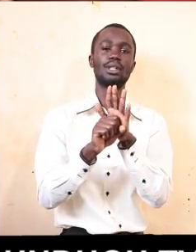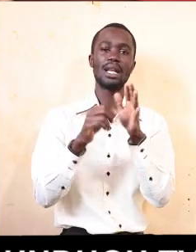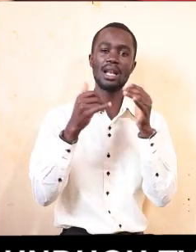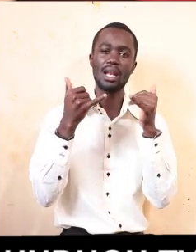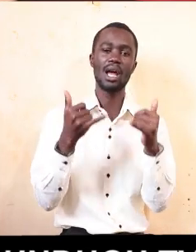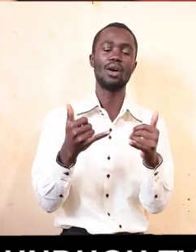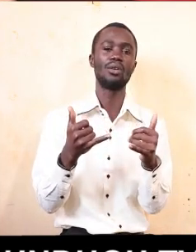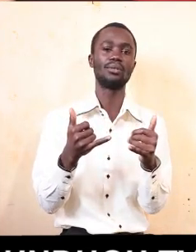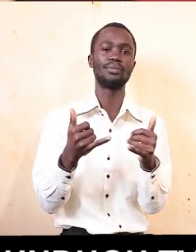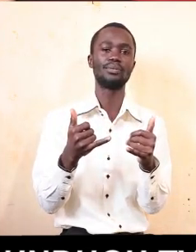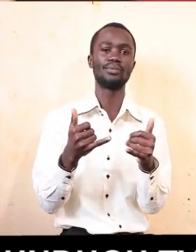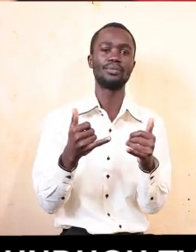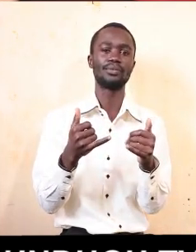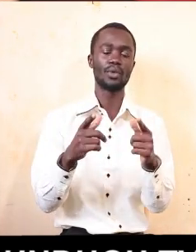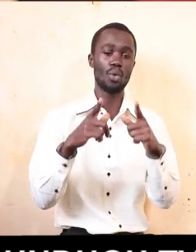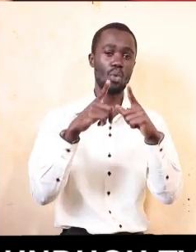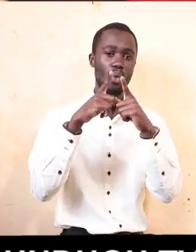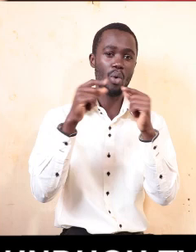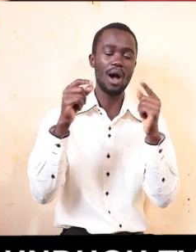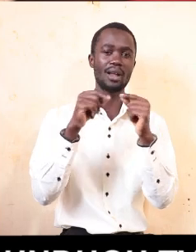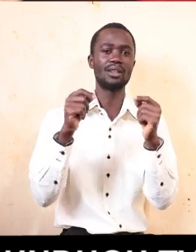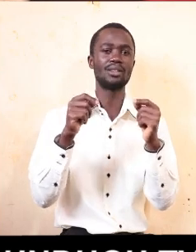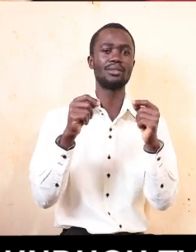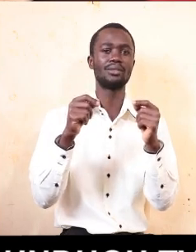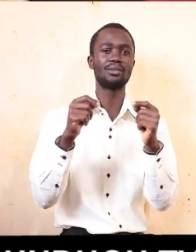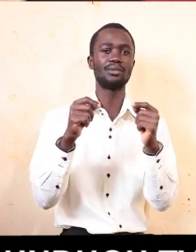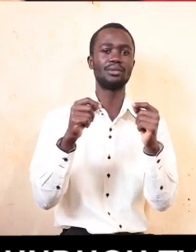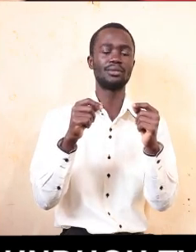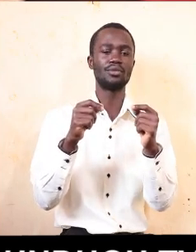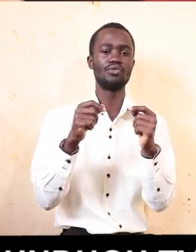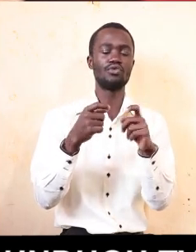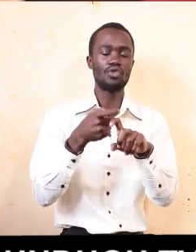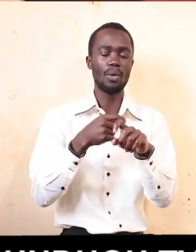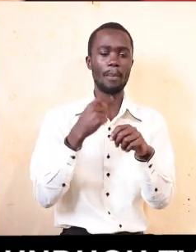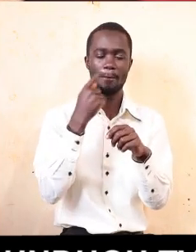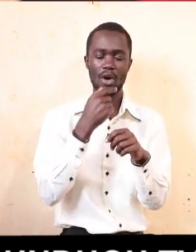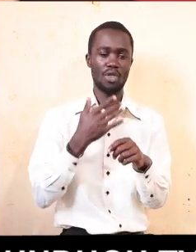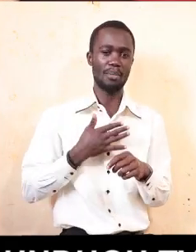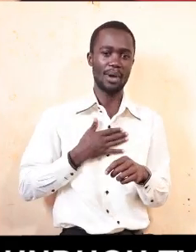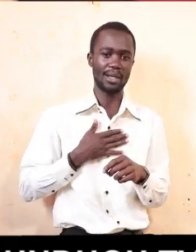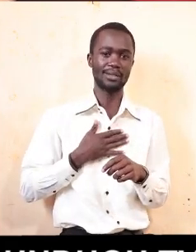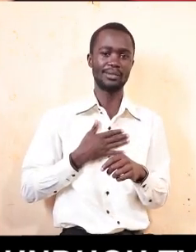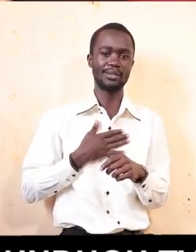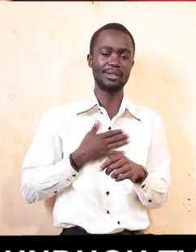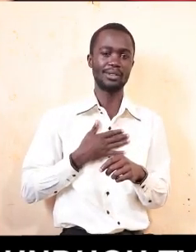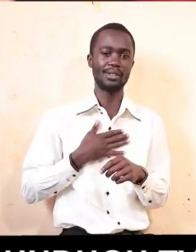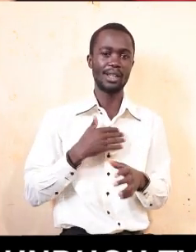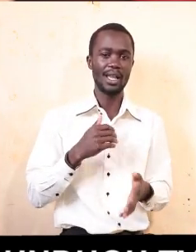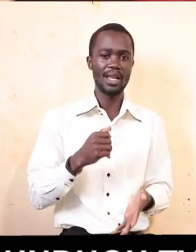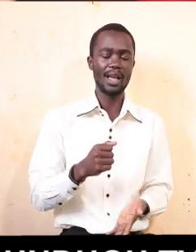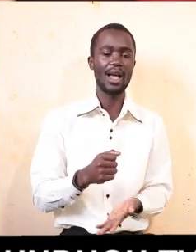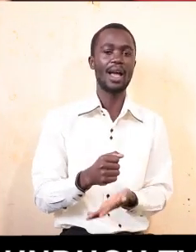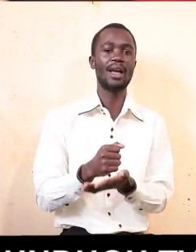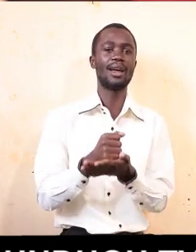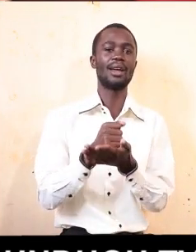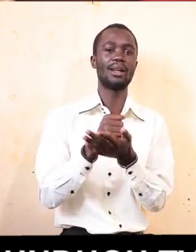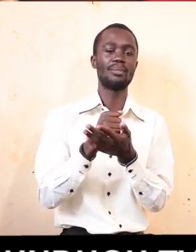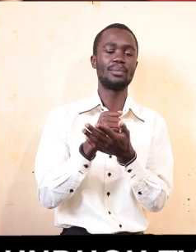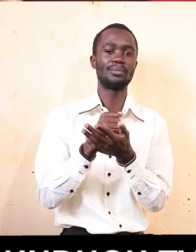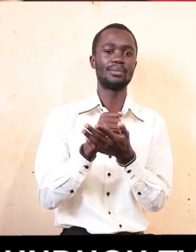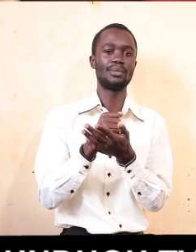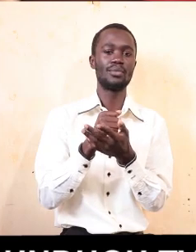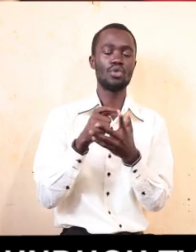huu ile neno litapitia kinywani mwangu, uweze kuwawezesha katika nguvu na uwezo wa